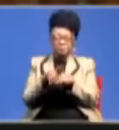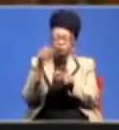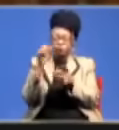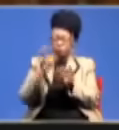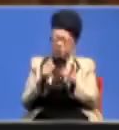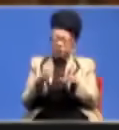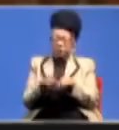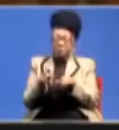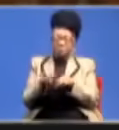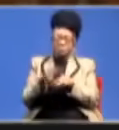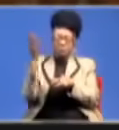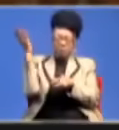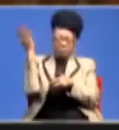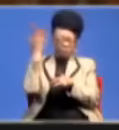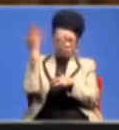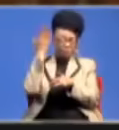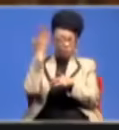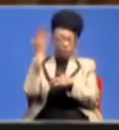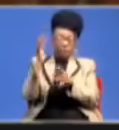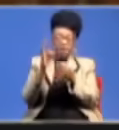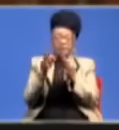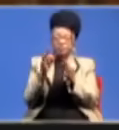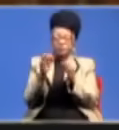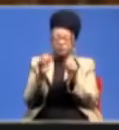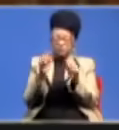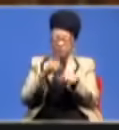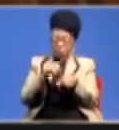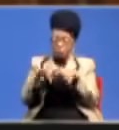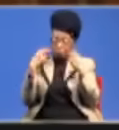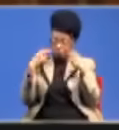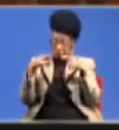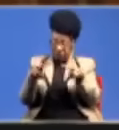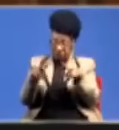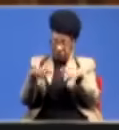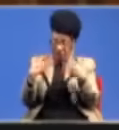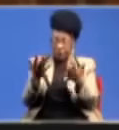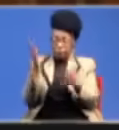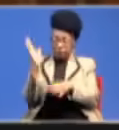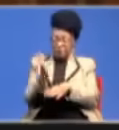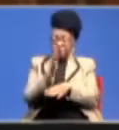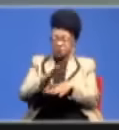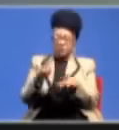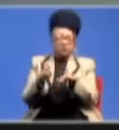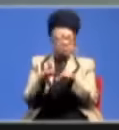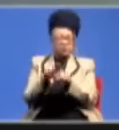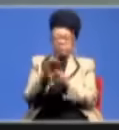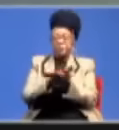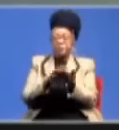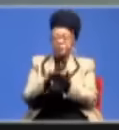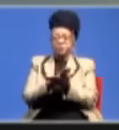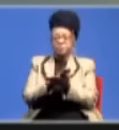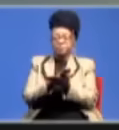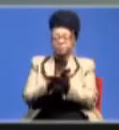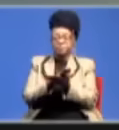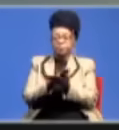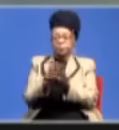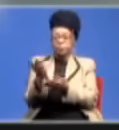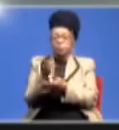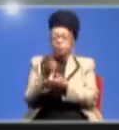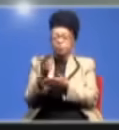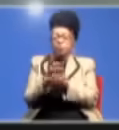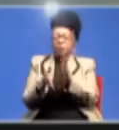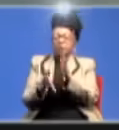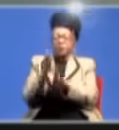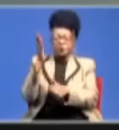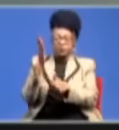amekatakatwa kichwa pale pamoja. Ukiangalia ukiweza angalia vizuri wenye walikuwa amekatakatwa, walikuwa amekatakatwa the same place. The two were rushed to Moi